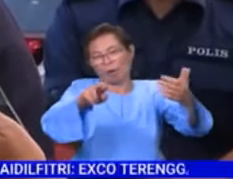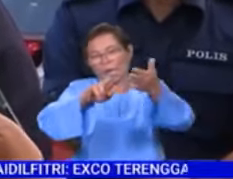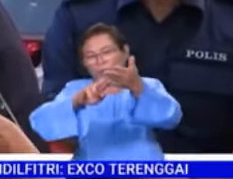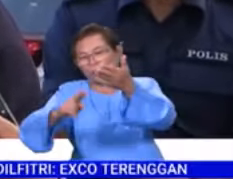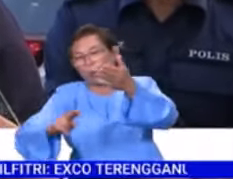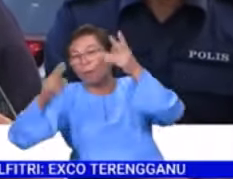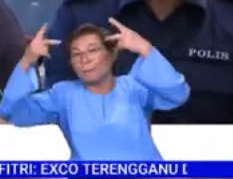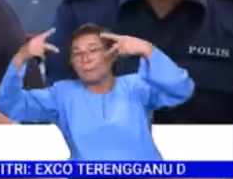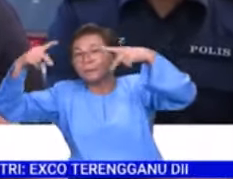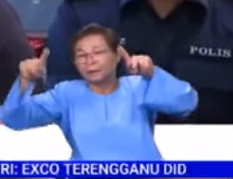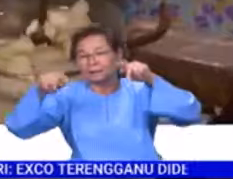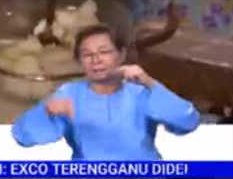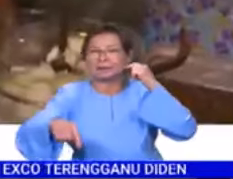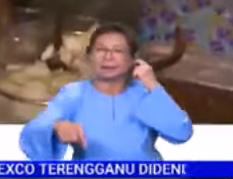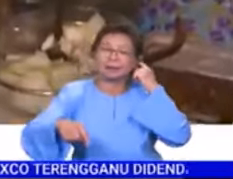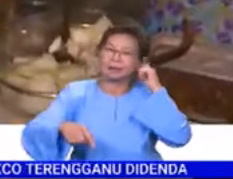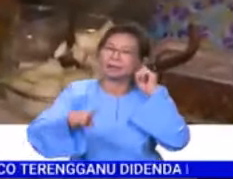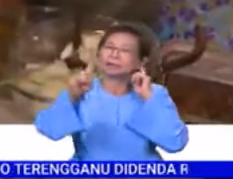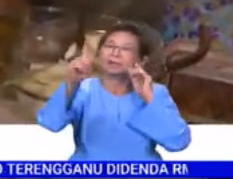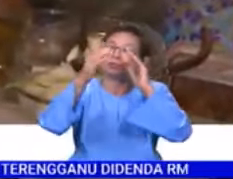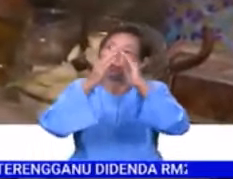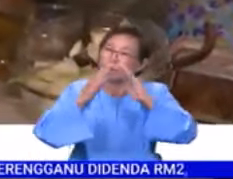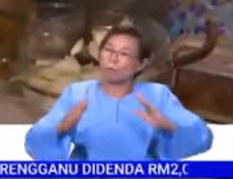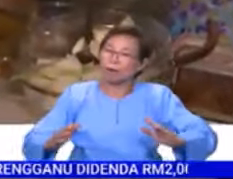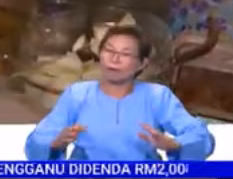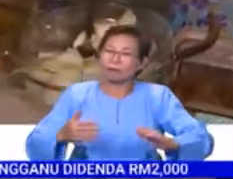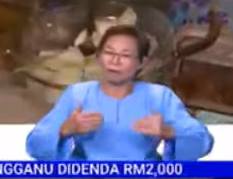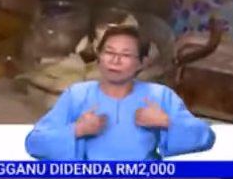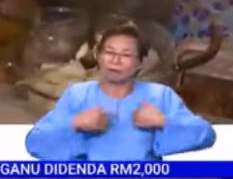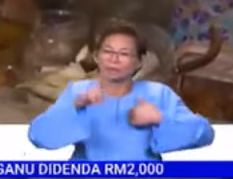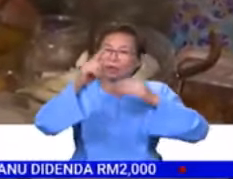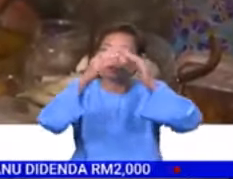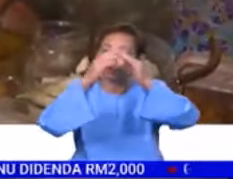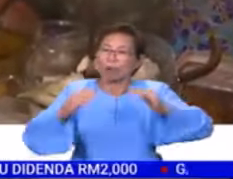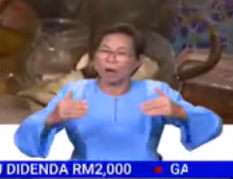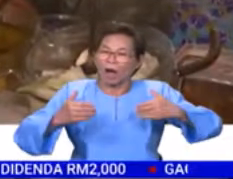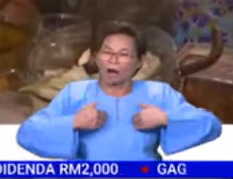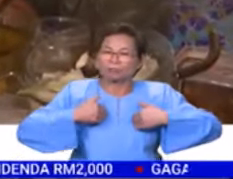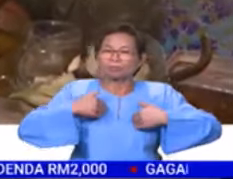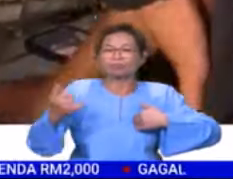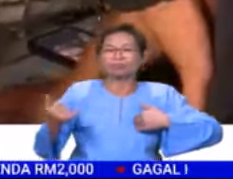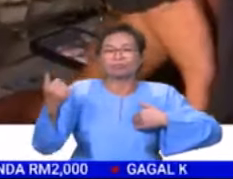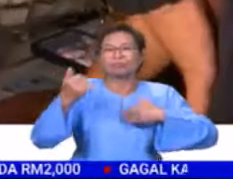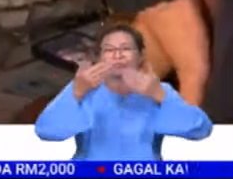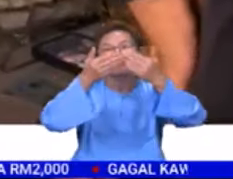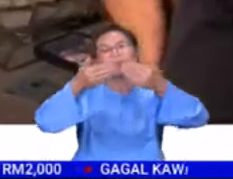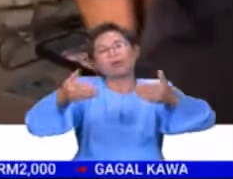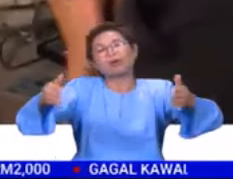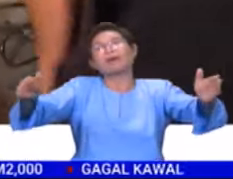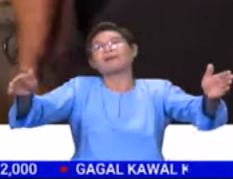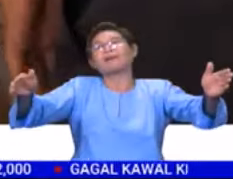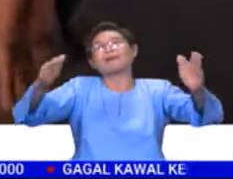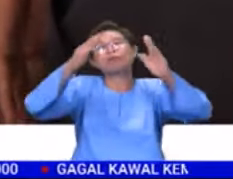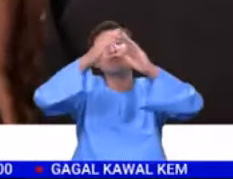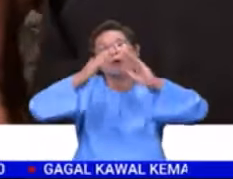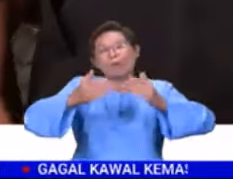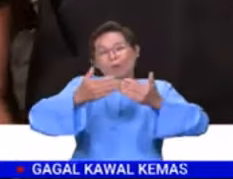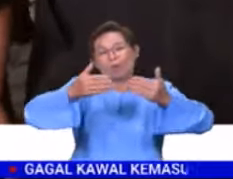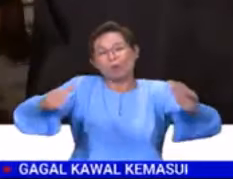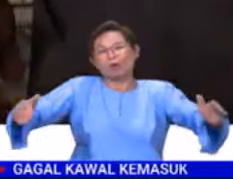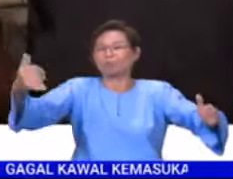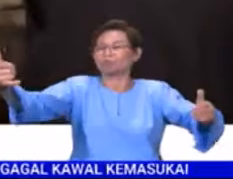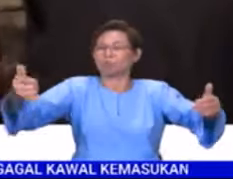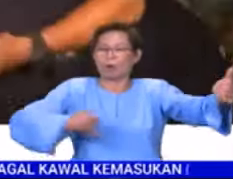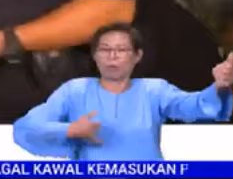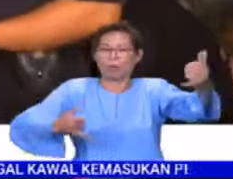Rawang Perdana. Kita dapati ada sebuah rumah juga telah mengadakan ziarah ataupun membuka ziarah